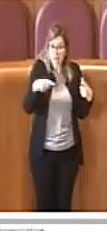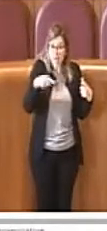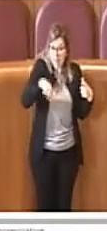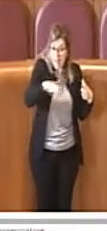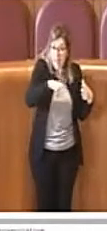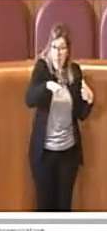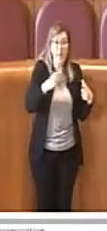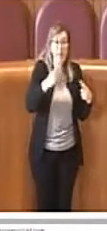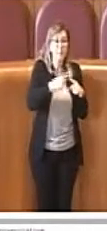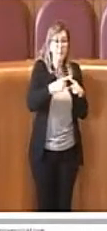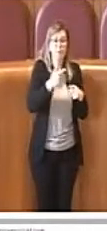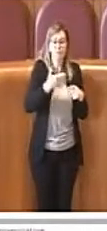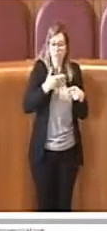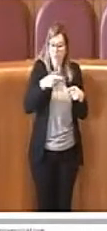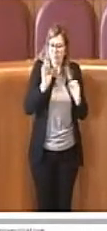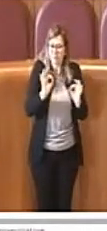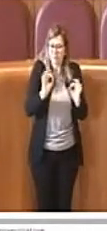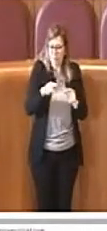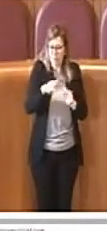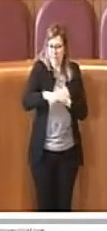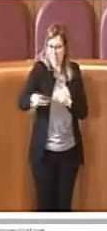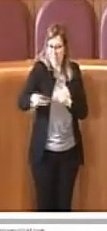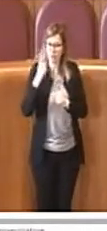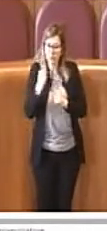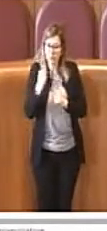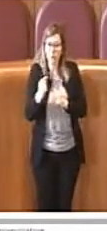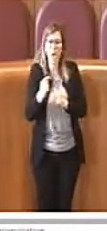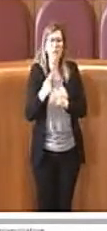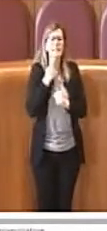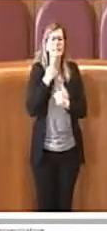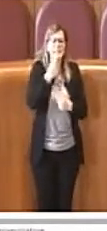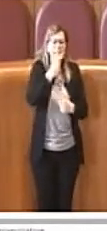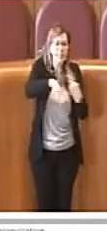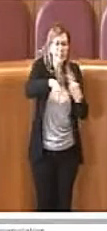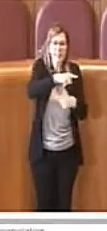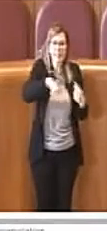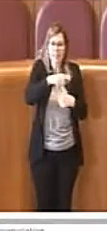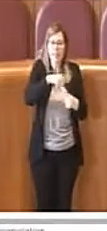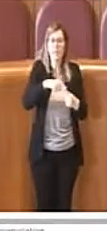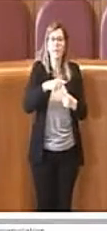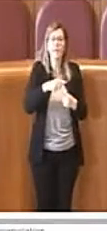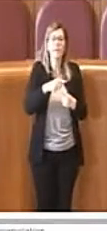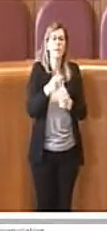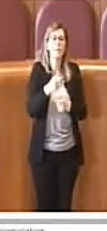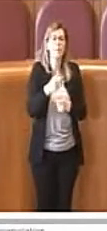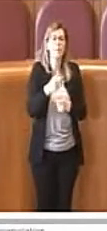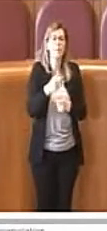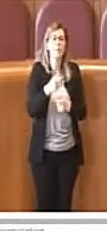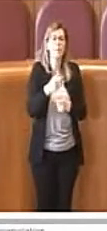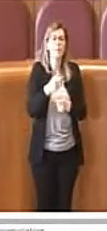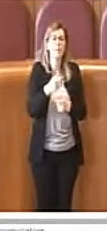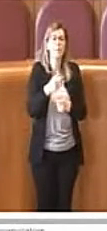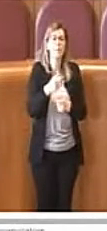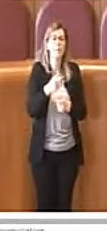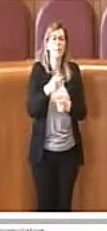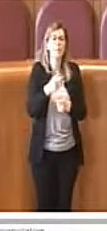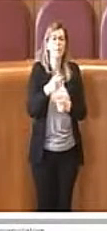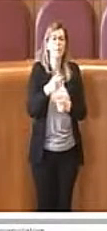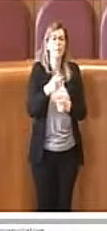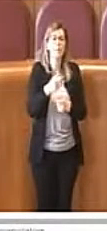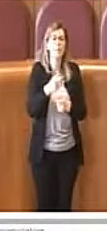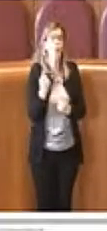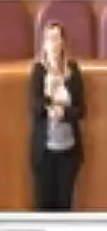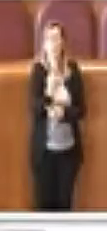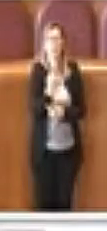sono interessate dalla sosta tariffata sono quelle persone che oggettivamente l'unica modalità per cui si devono spostare